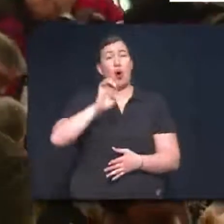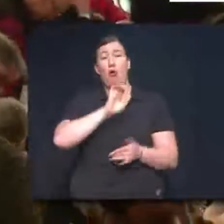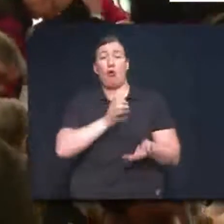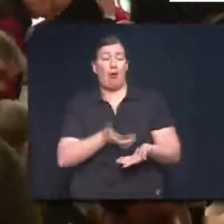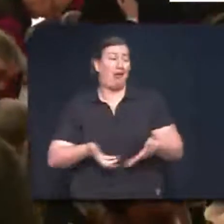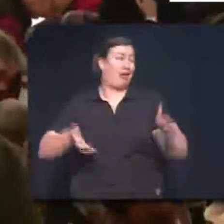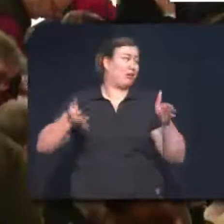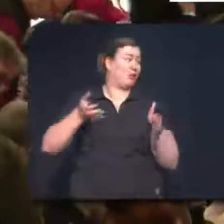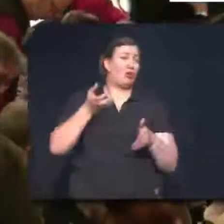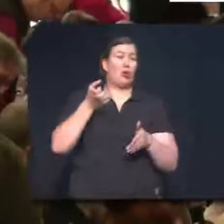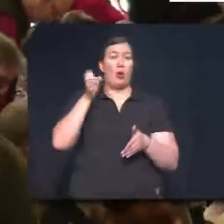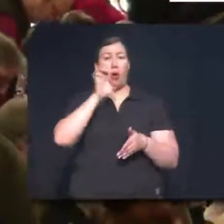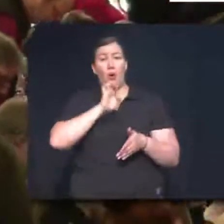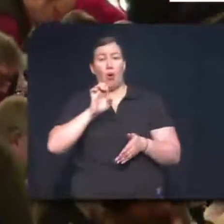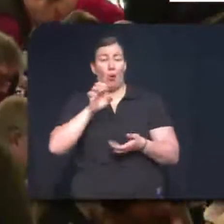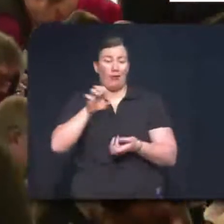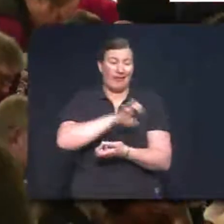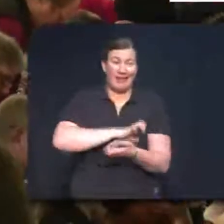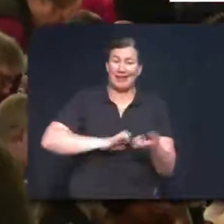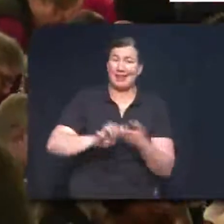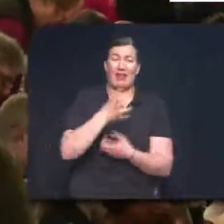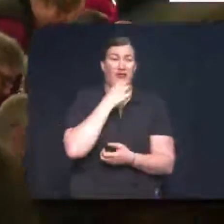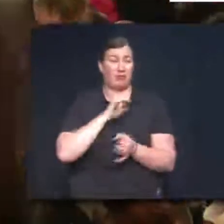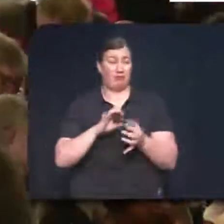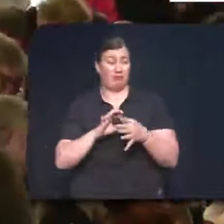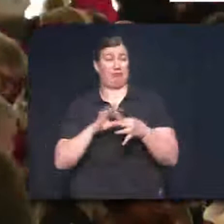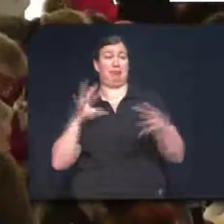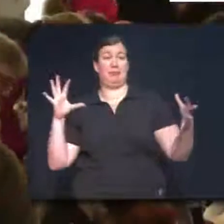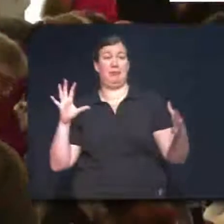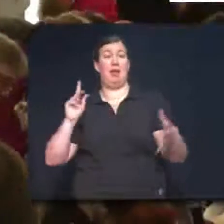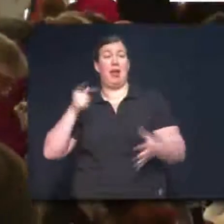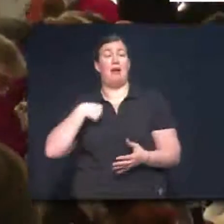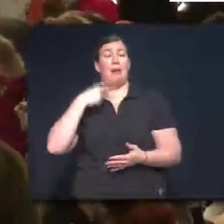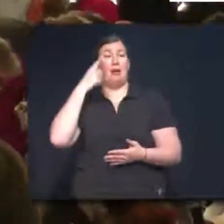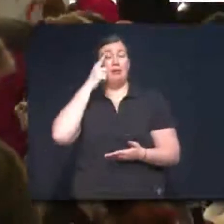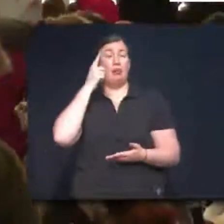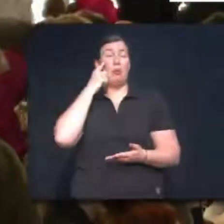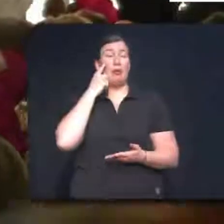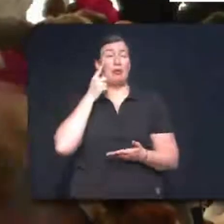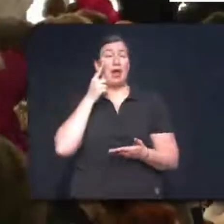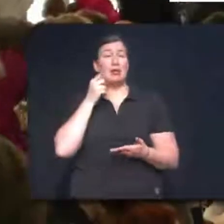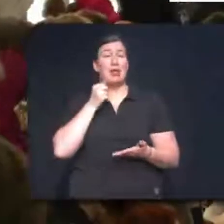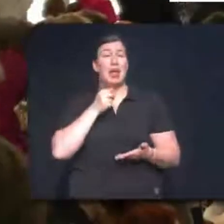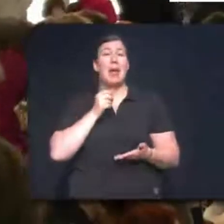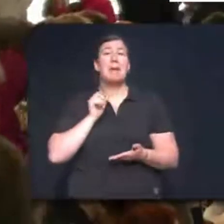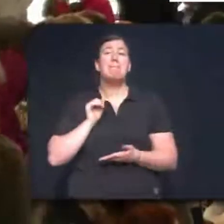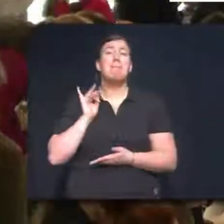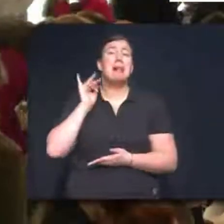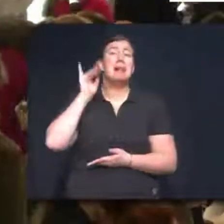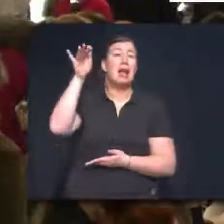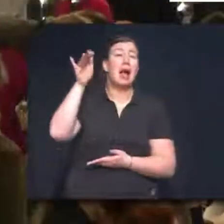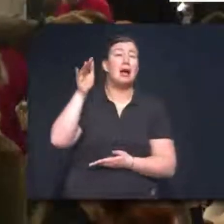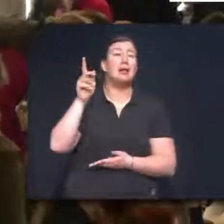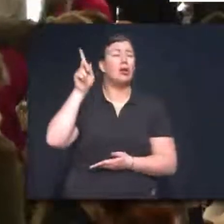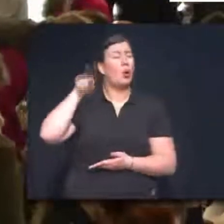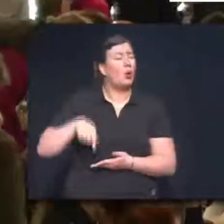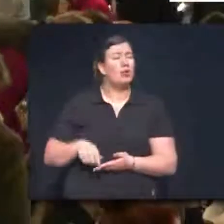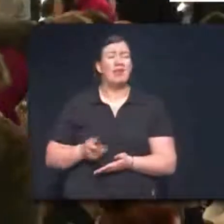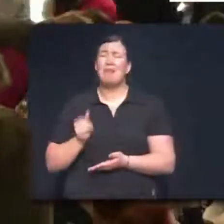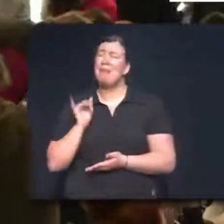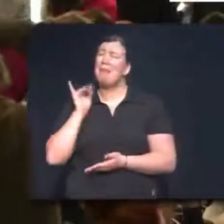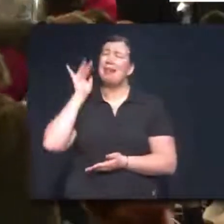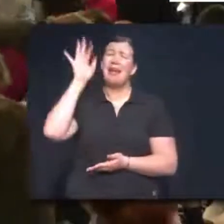zu bedienen aber geben dort Milliarden Hunderte von Milliarden sogar Billionen aus